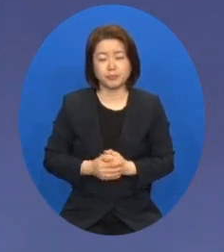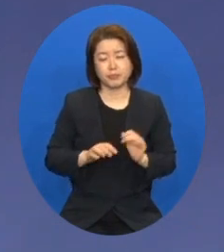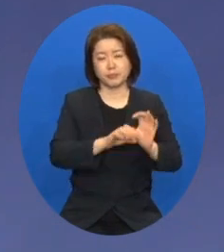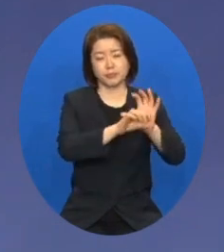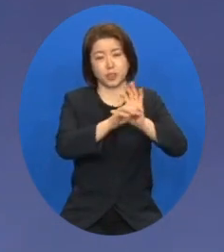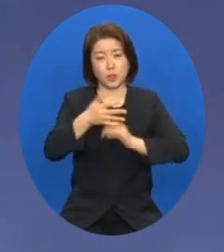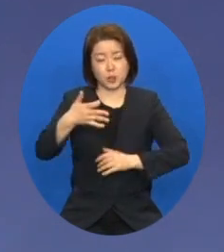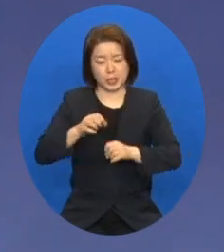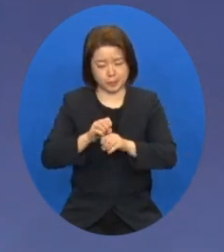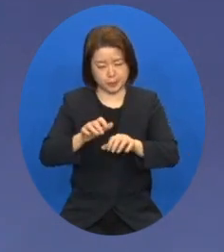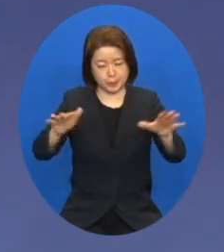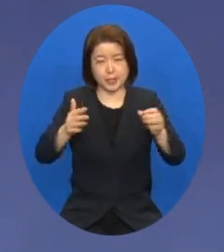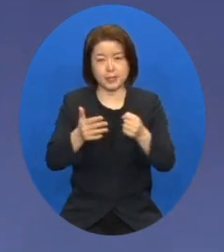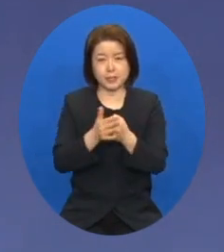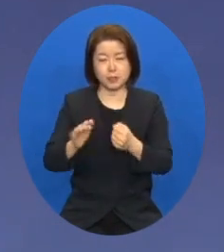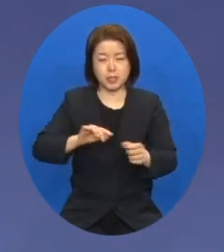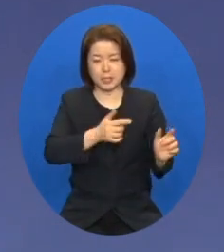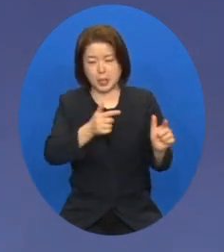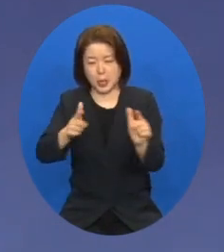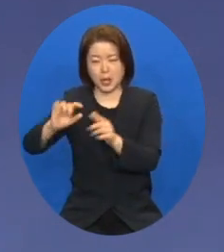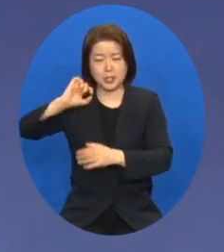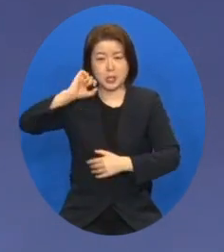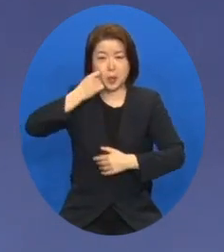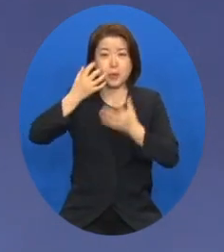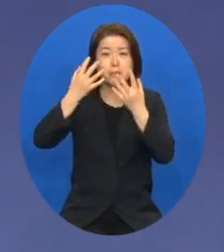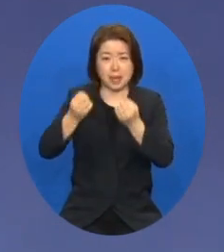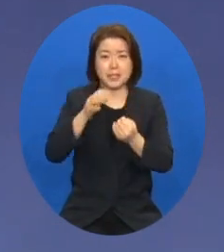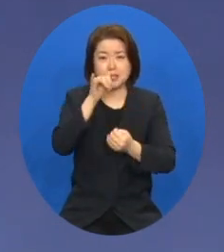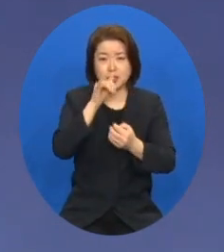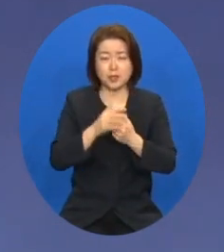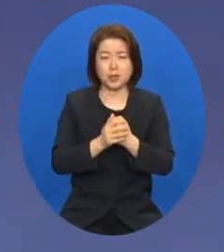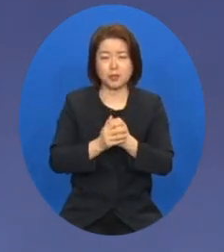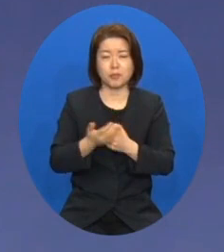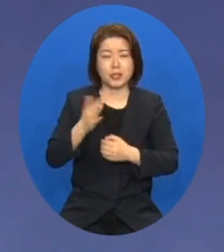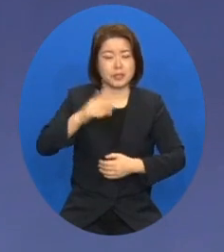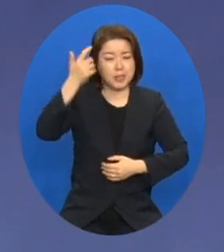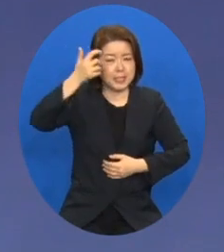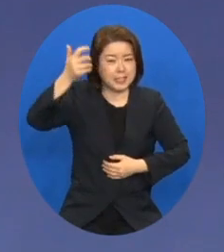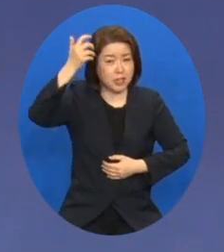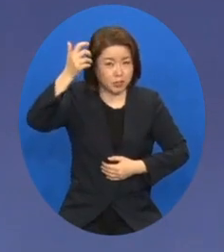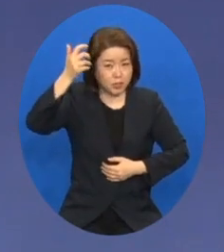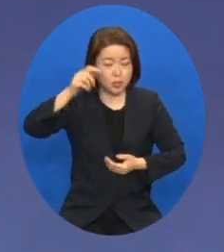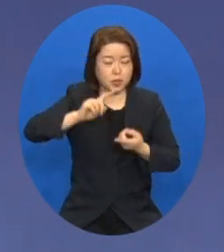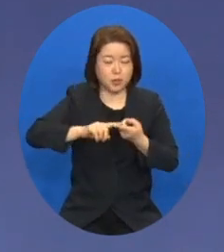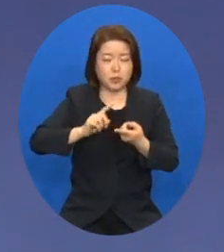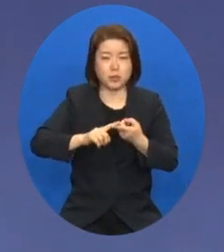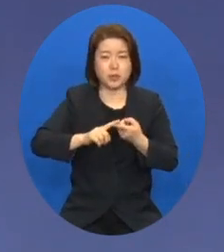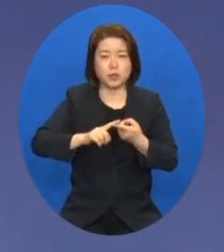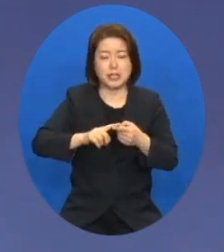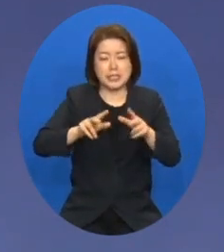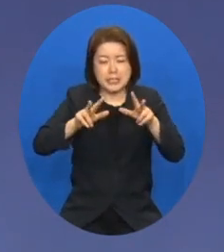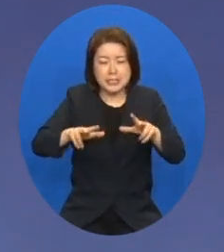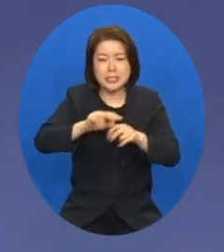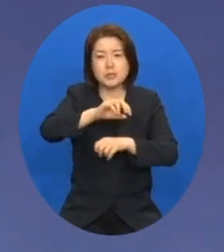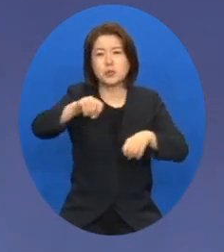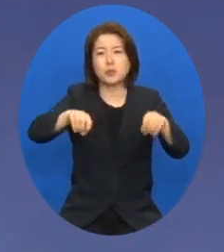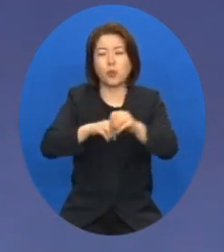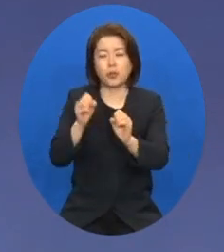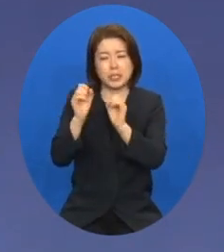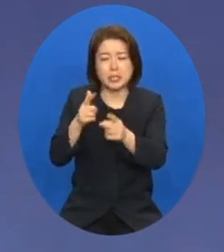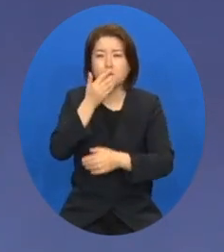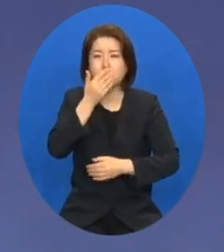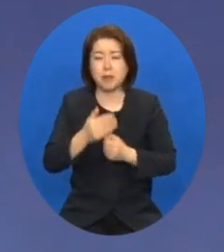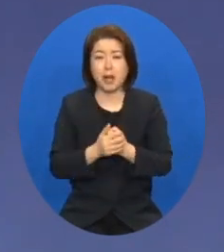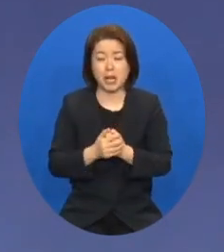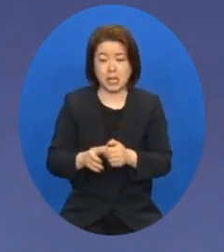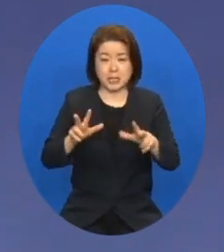일고 확산으로 인해서 여러 가지 어려움이 많지만 영적으로 는 지금이 오히려 기획 지금